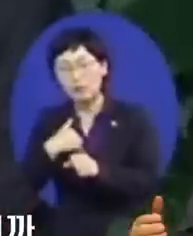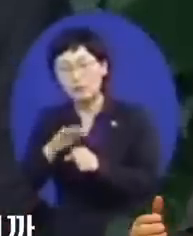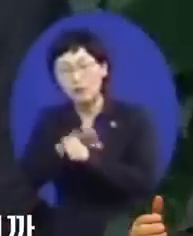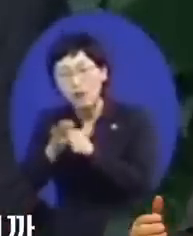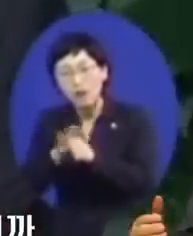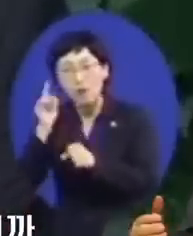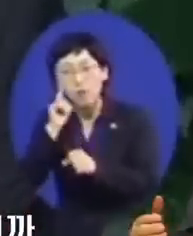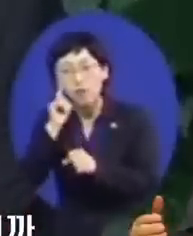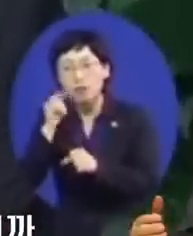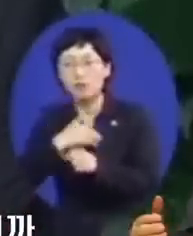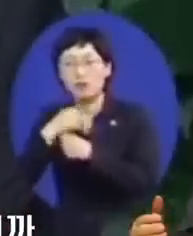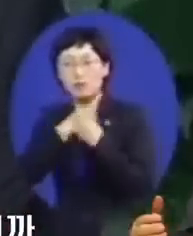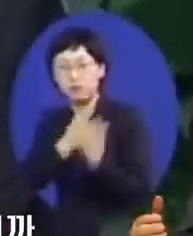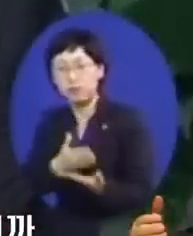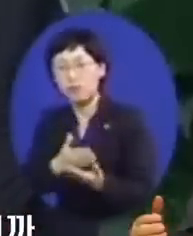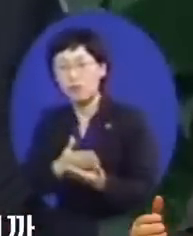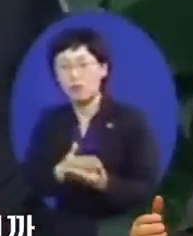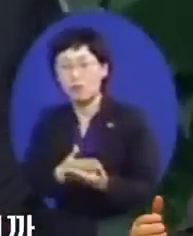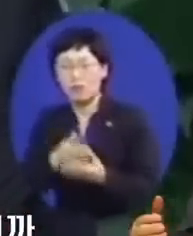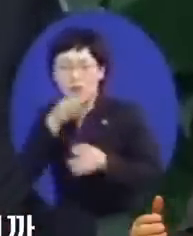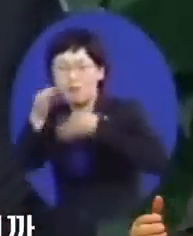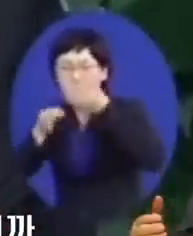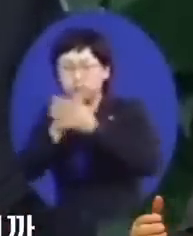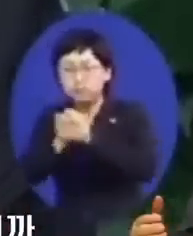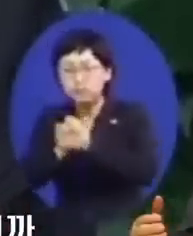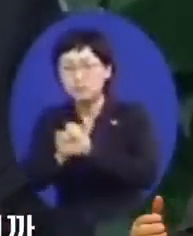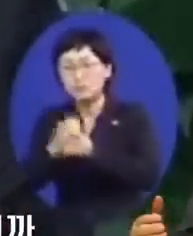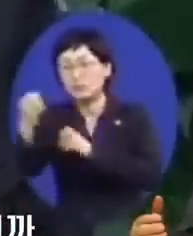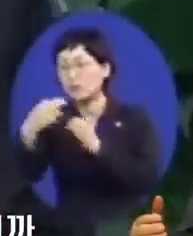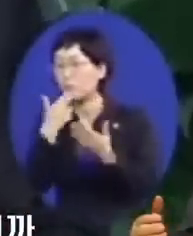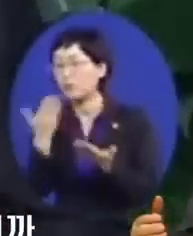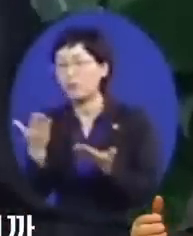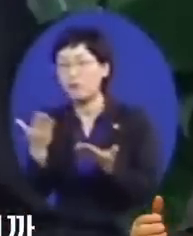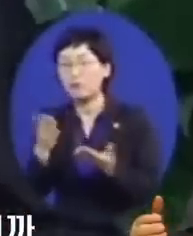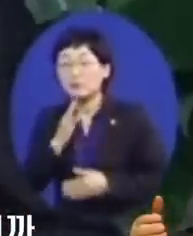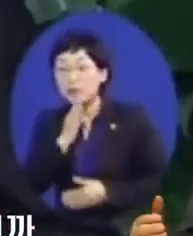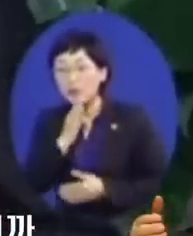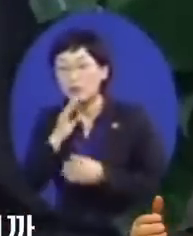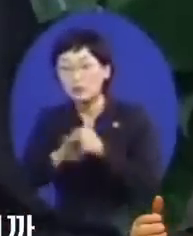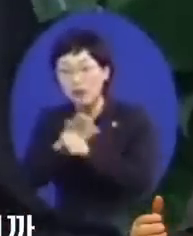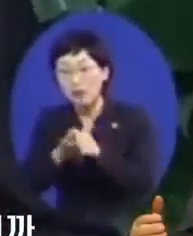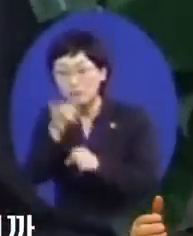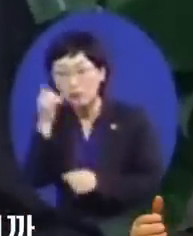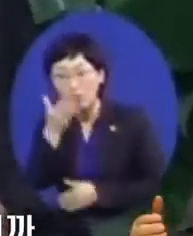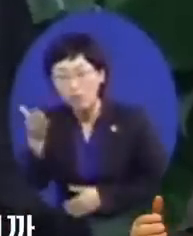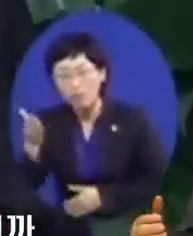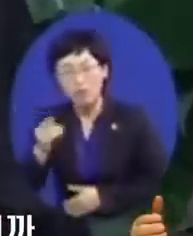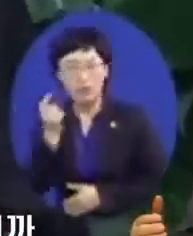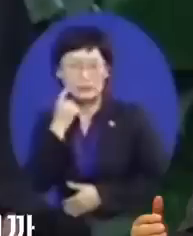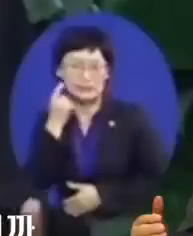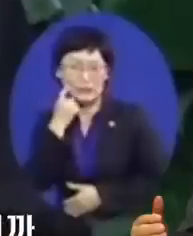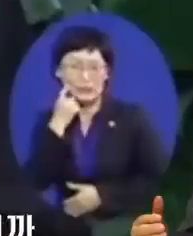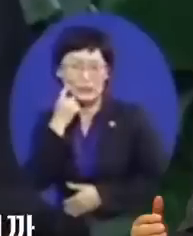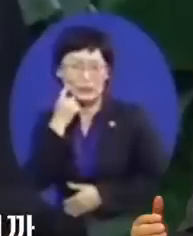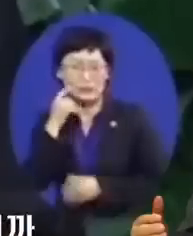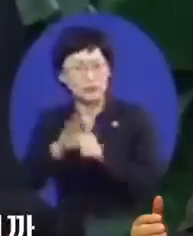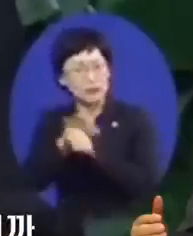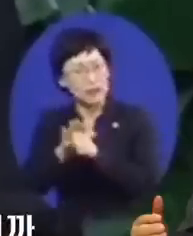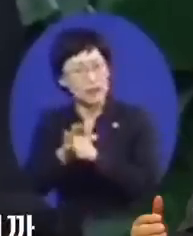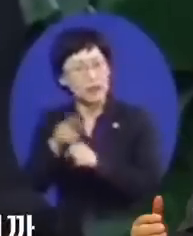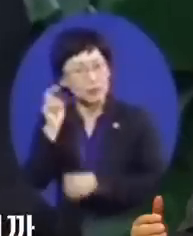왜 이렇게 내버려 놓고 부르셔도 대답이 없으신가? 진짜로 사랑하시는가? 가짜로 사랑한다고 말하는 것이 아닌가?